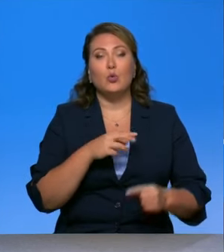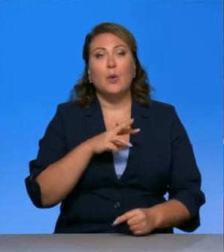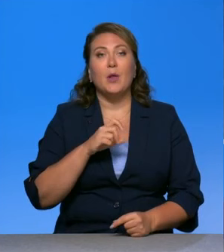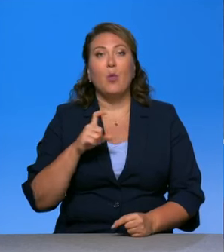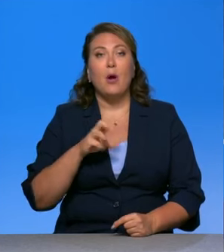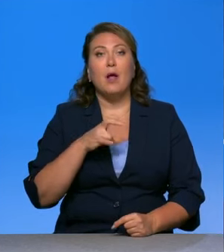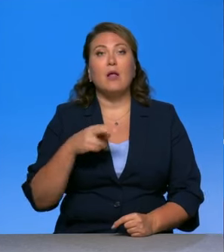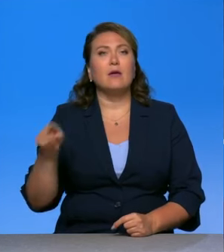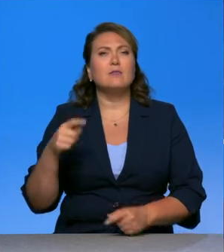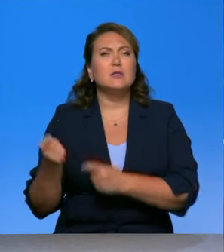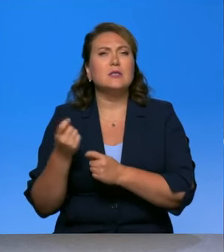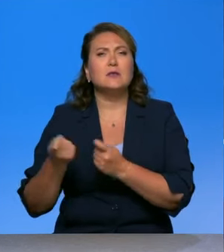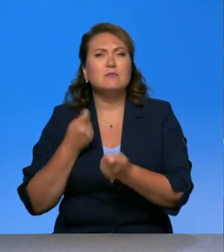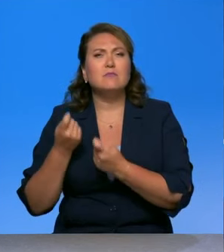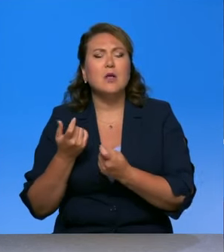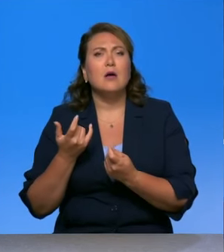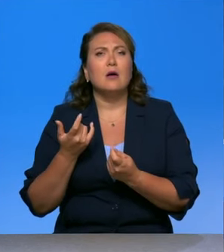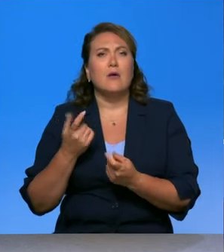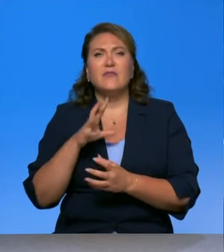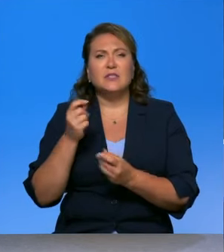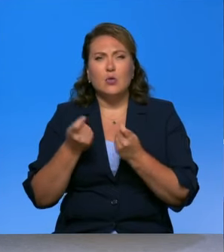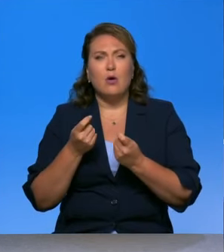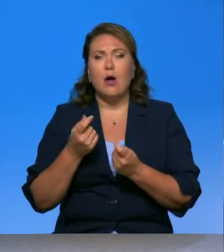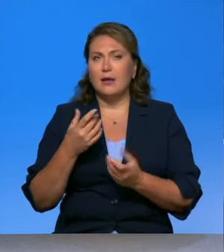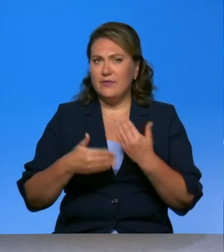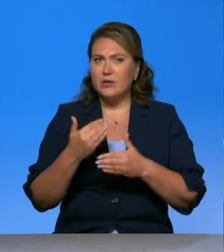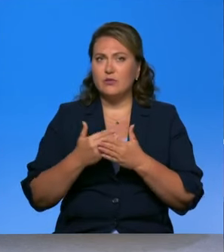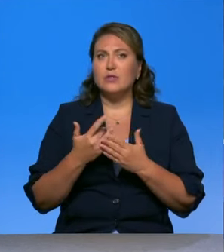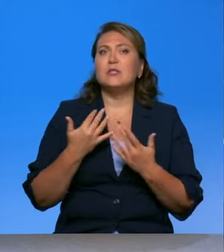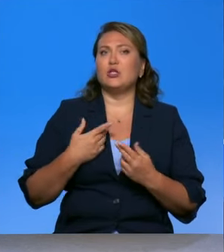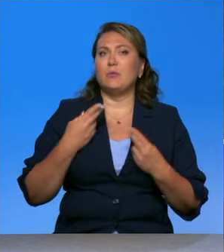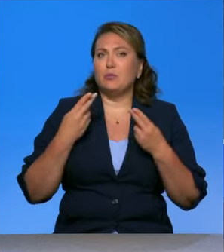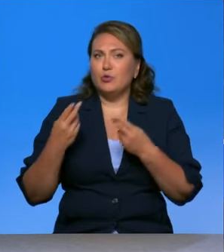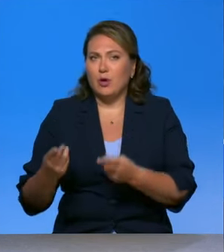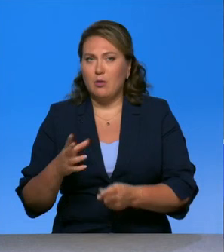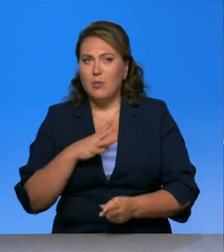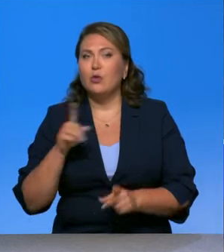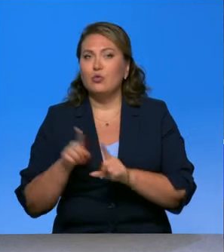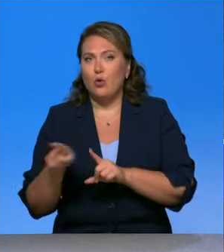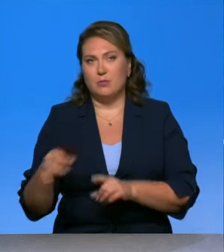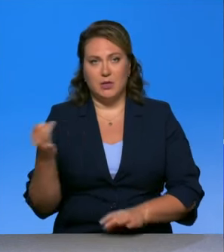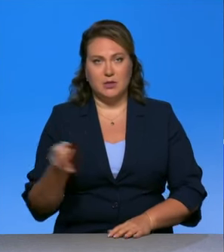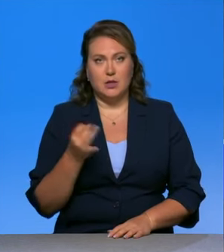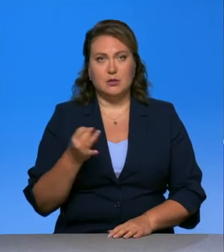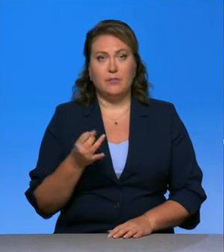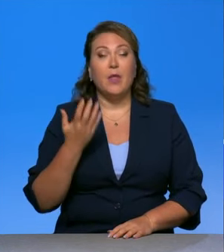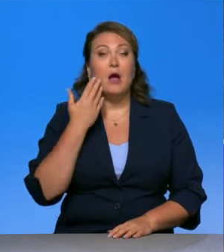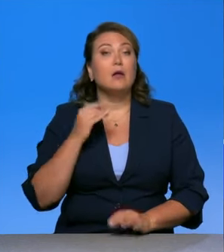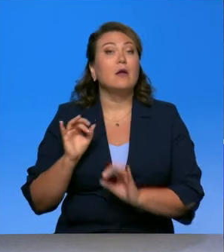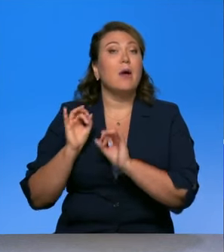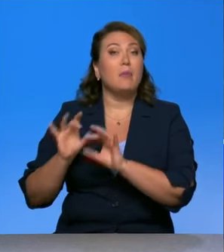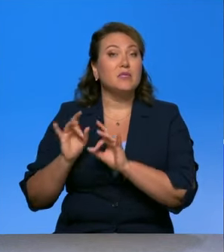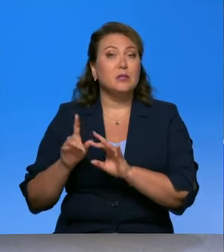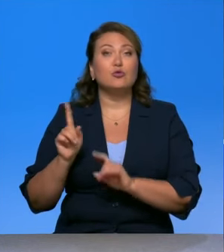детали. И самое главное, зачем ты сюда в конце концов приехал. Когда я им объяснил, да, что это ситуация, в которой мы